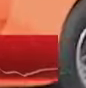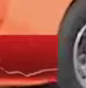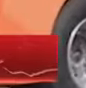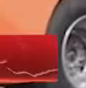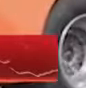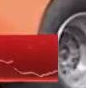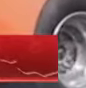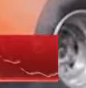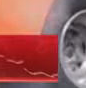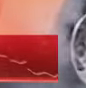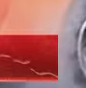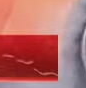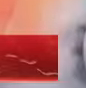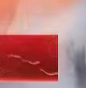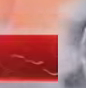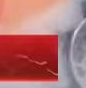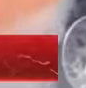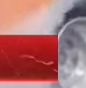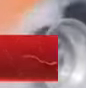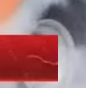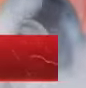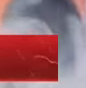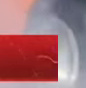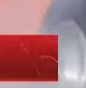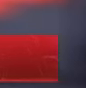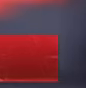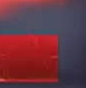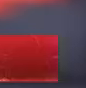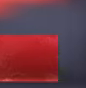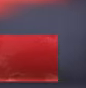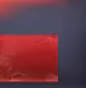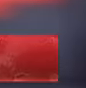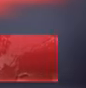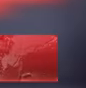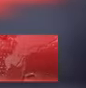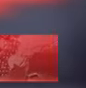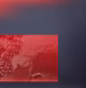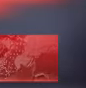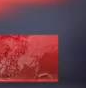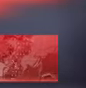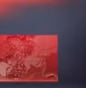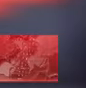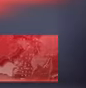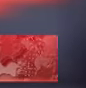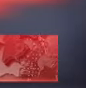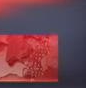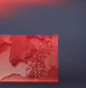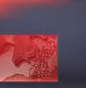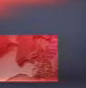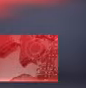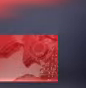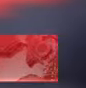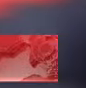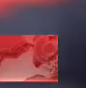Смертельный номер. Алматинец погиб во время исполнения трюка с крутым авто. Он попал в больницу с тяжелыми травмами